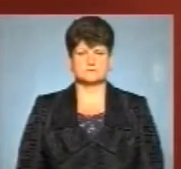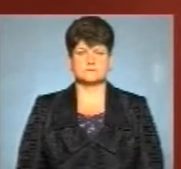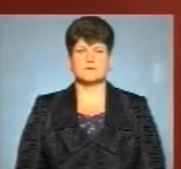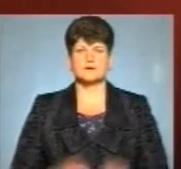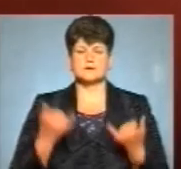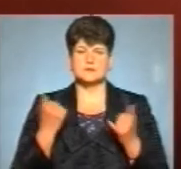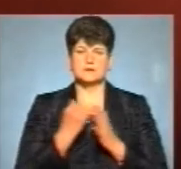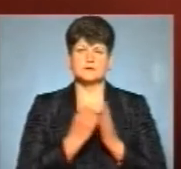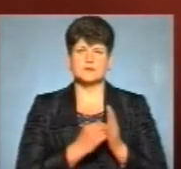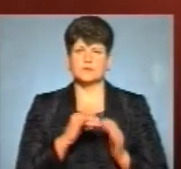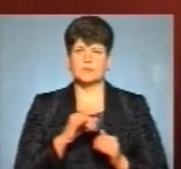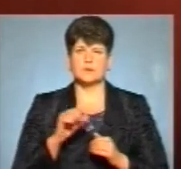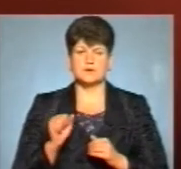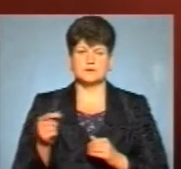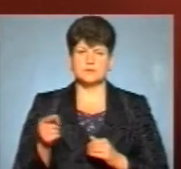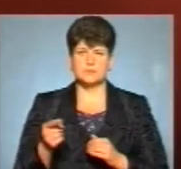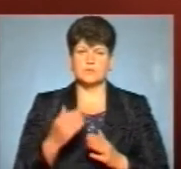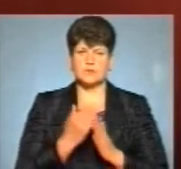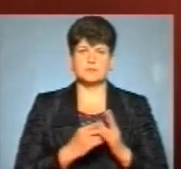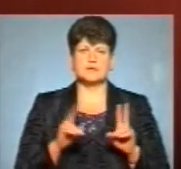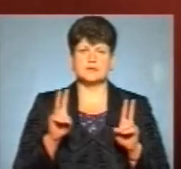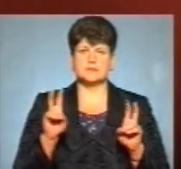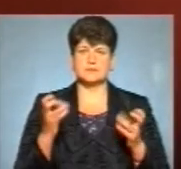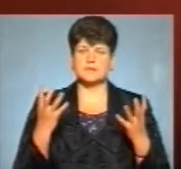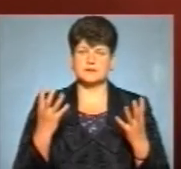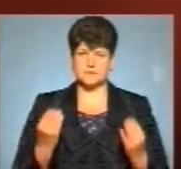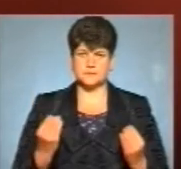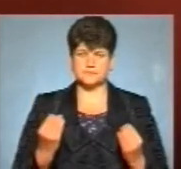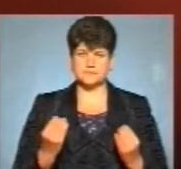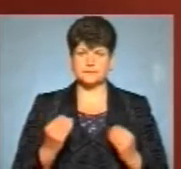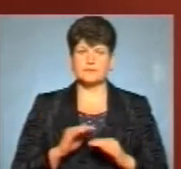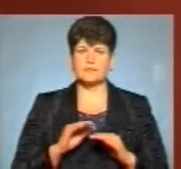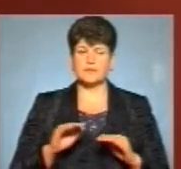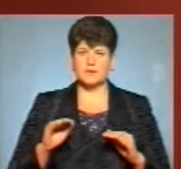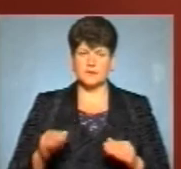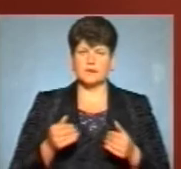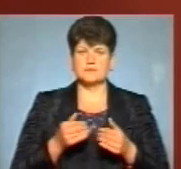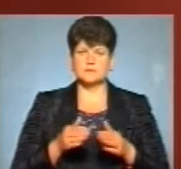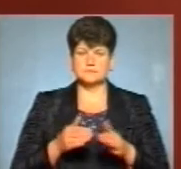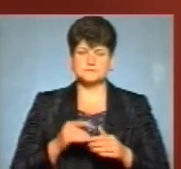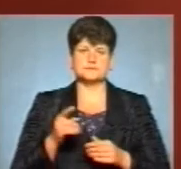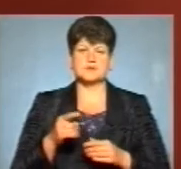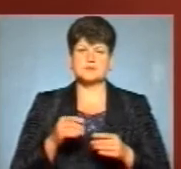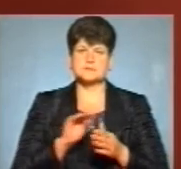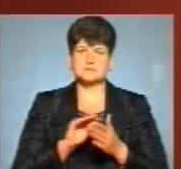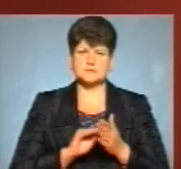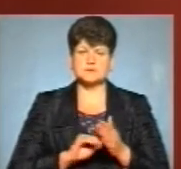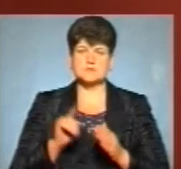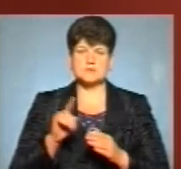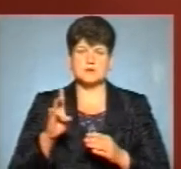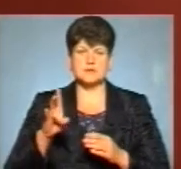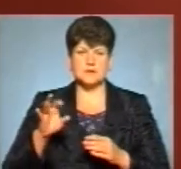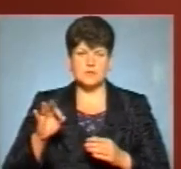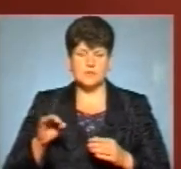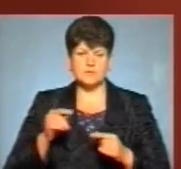ефірі телеканалу ЮА Тернопіль програма «Тема дня». Абітурієнти на Тернопільщині складають ЗНО в онлайн-режимі.